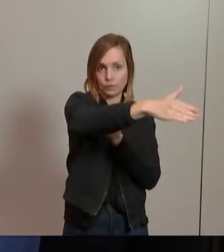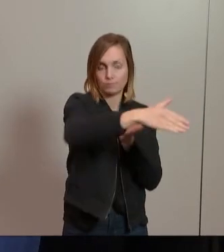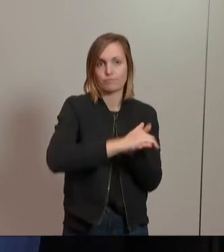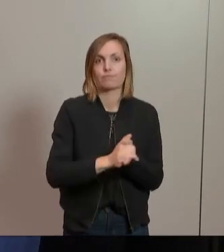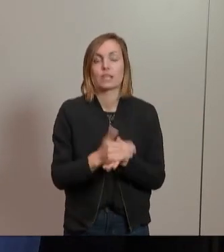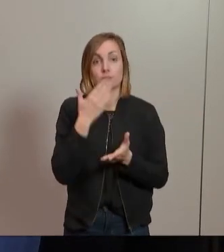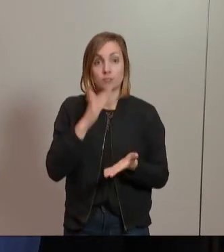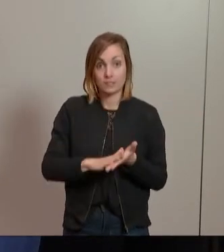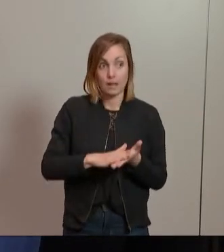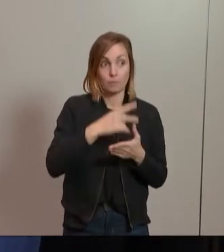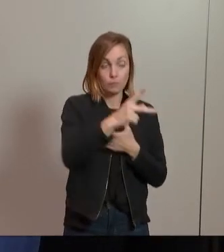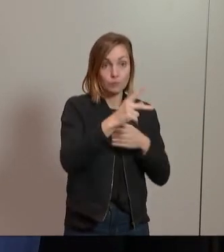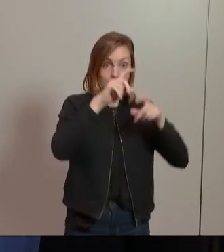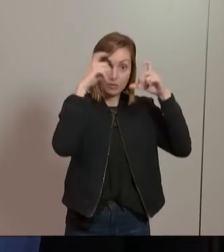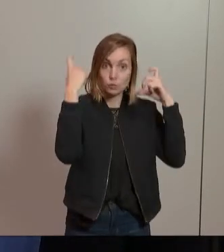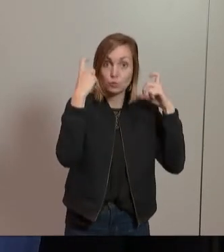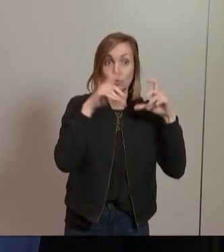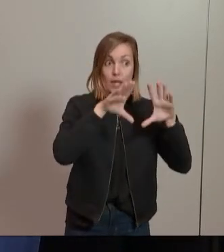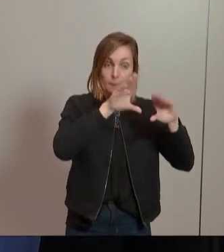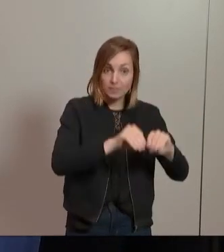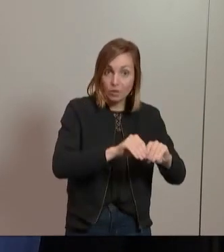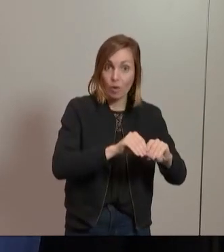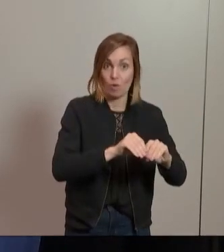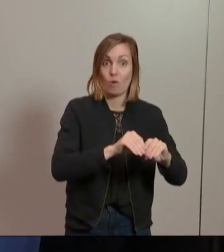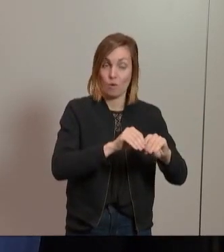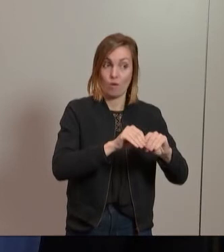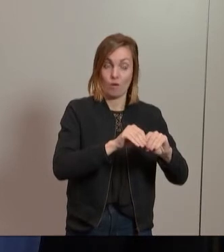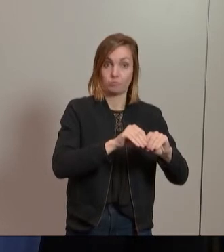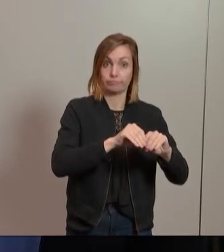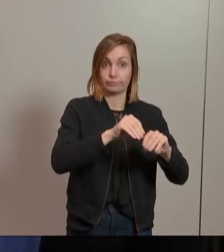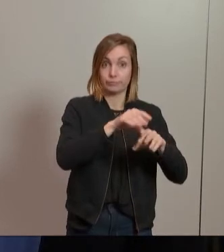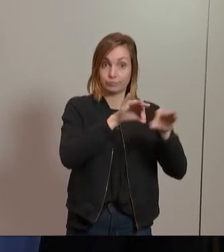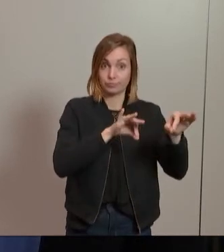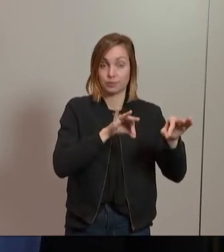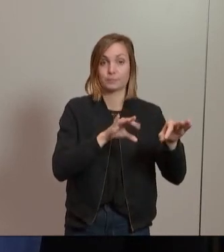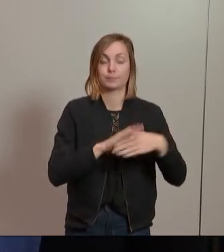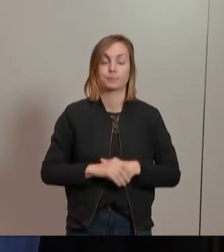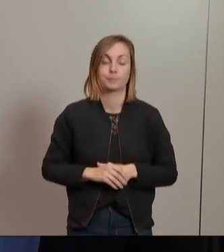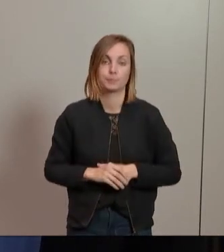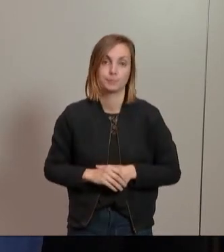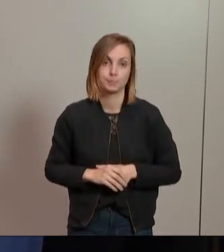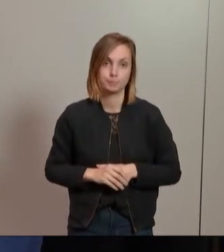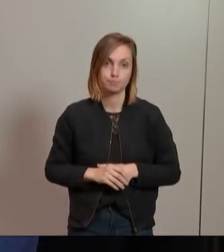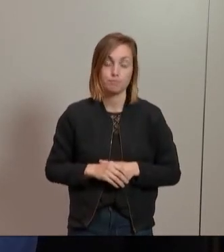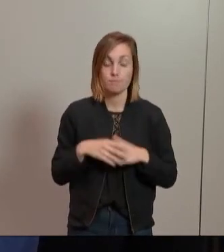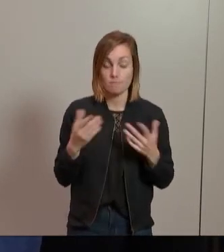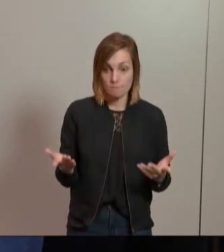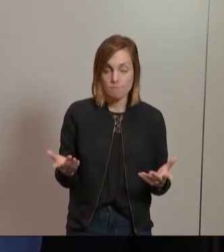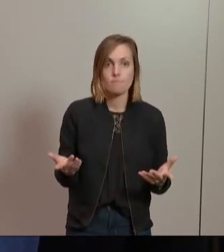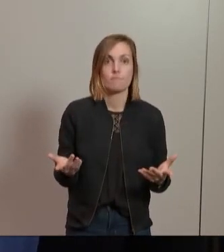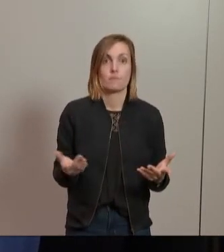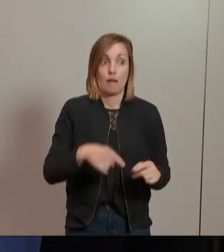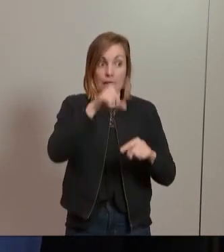statut de résident de Jérusalem de Salah Hamouri pour défaut d'allégeance. Ainsi, il